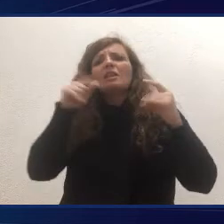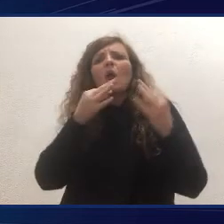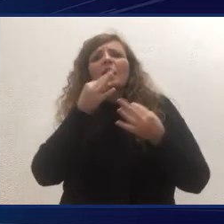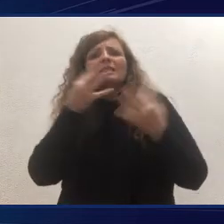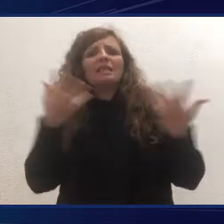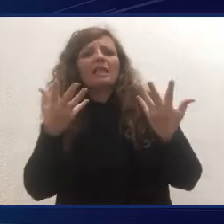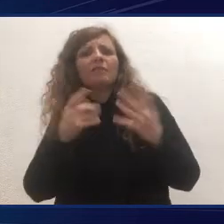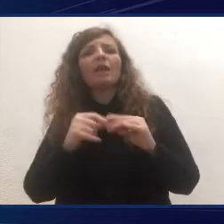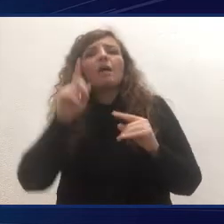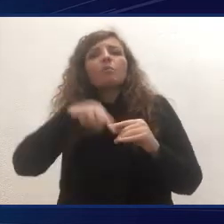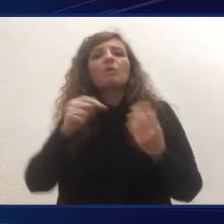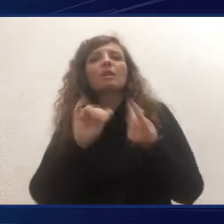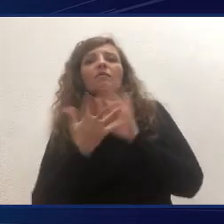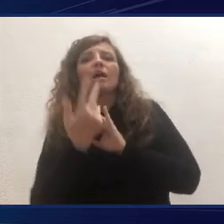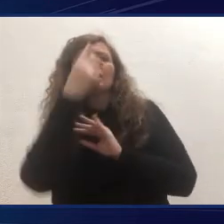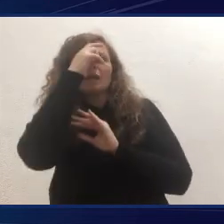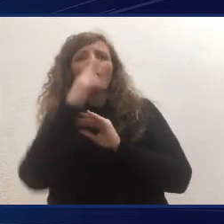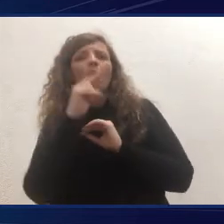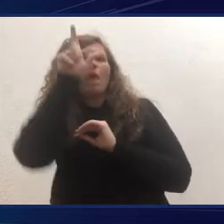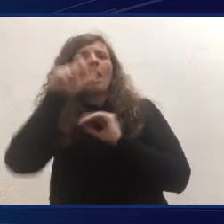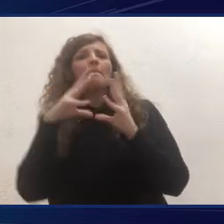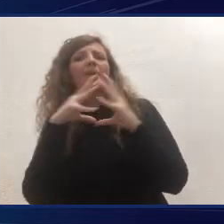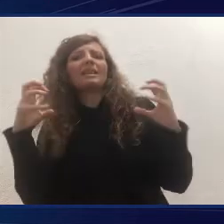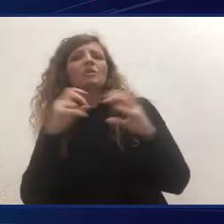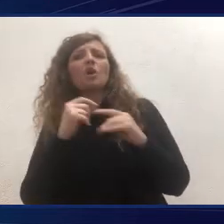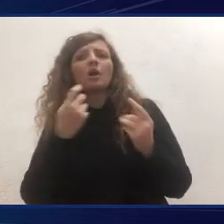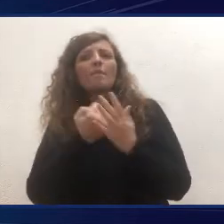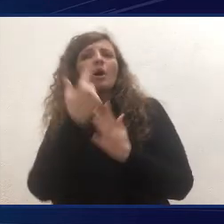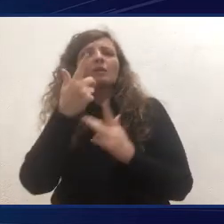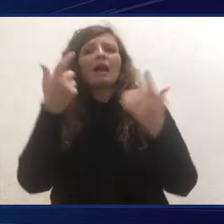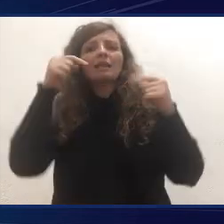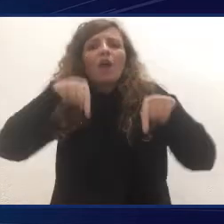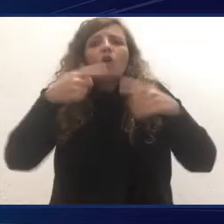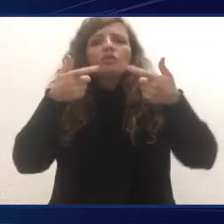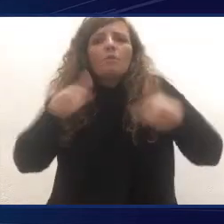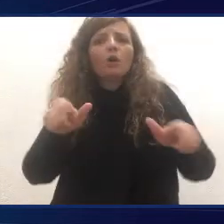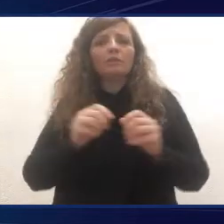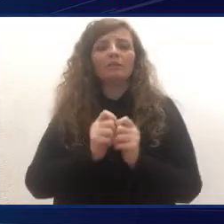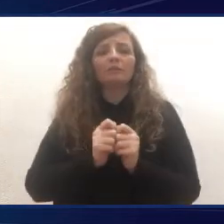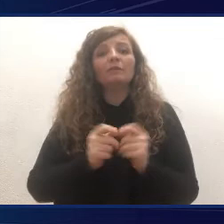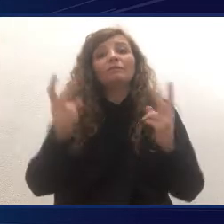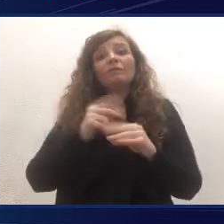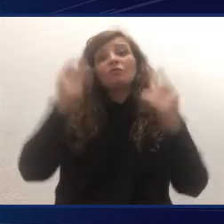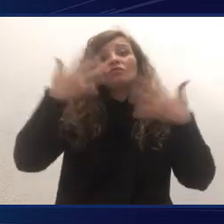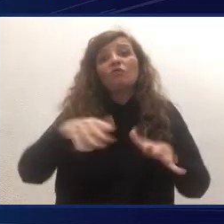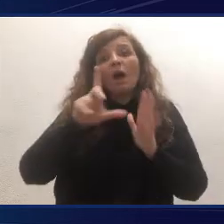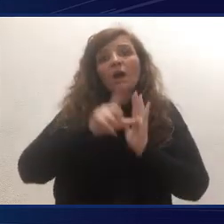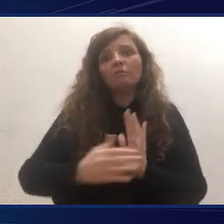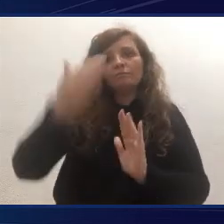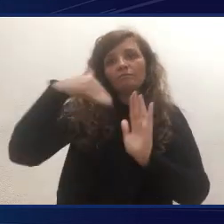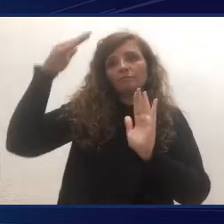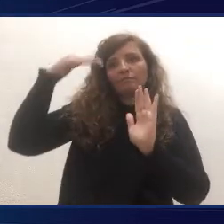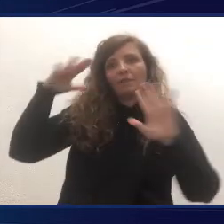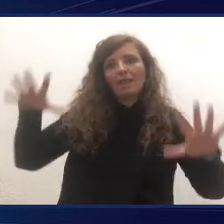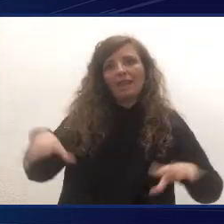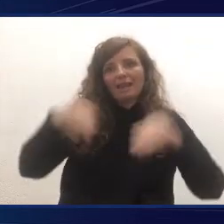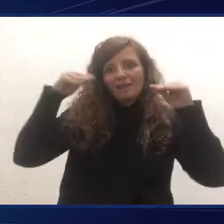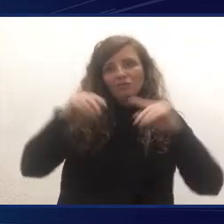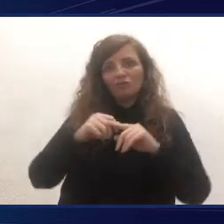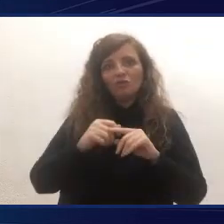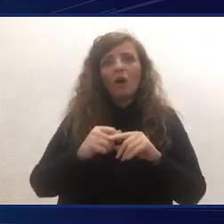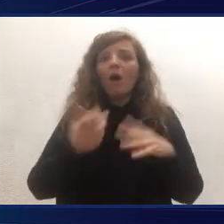l'imprenditorialità, perché è così importante essere imprenditori al mondo d'oggi. Beh, sin dalle prime